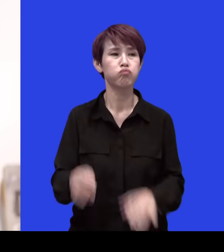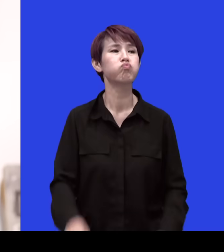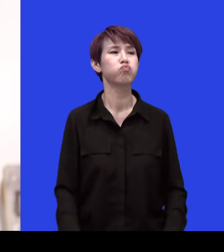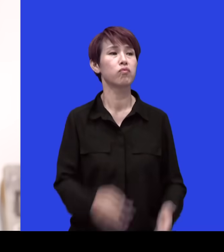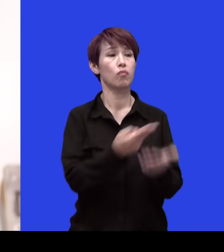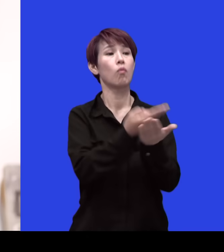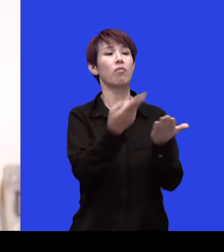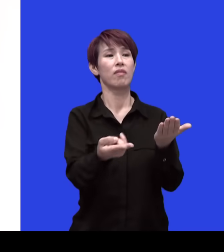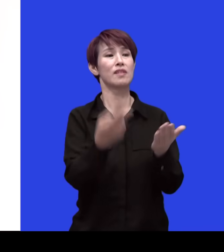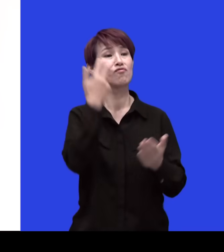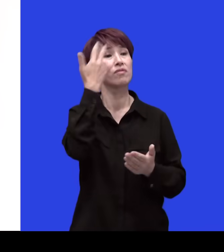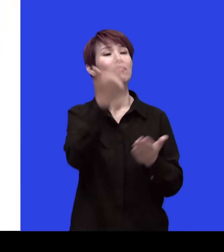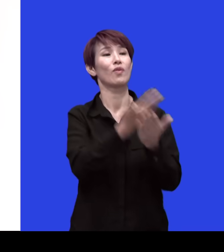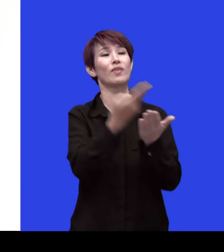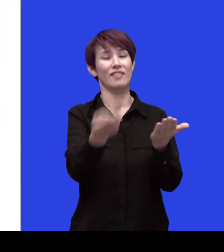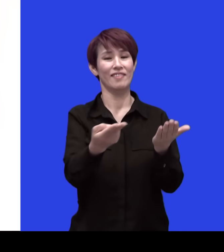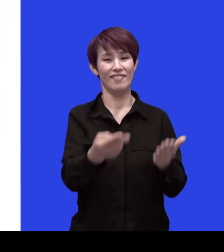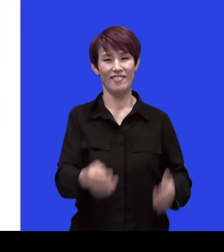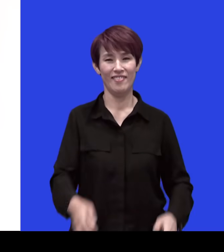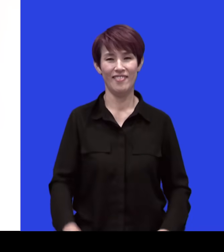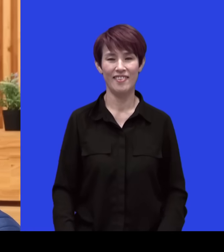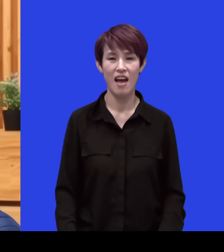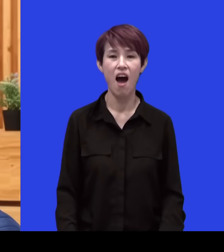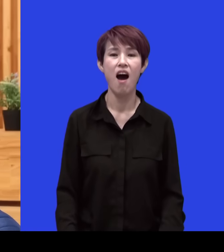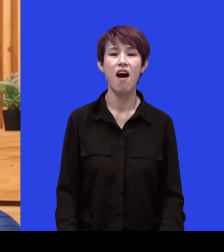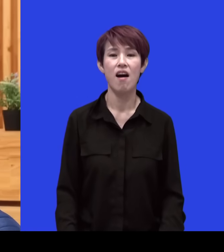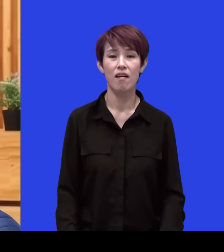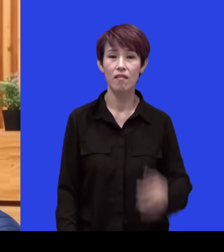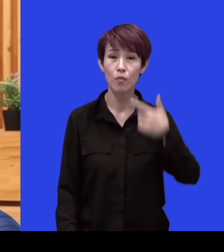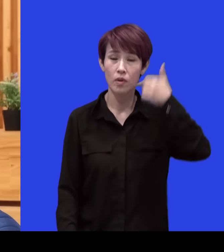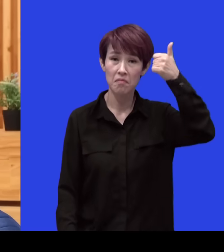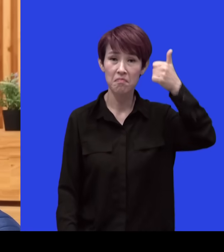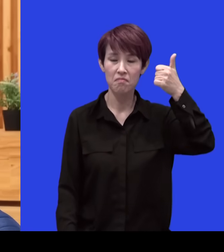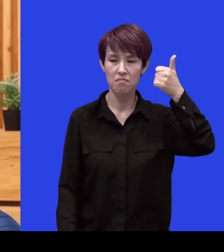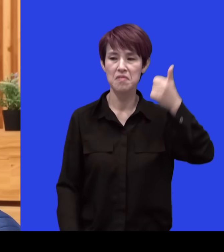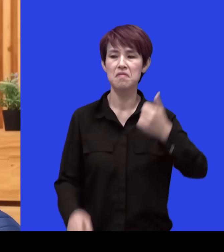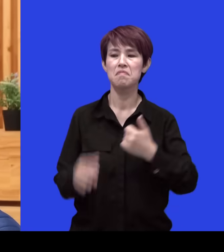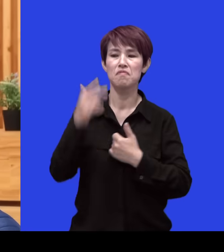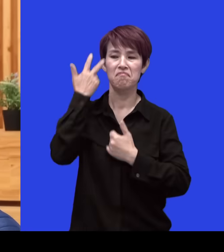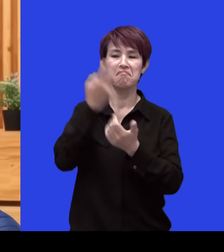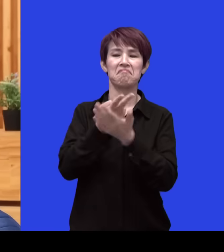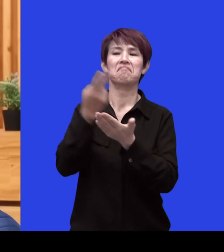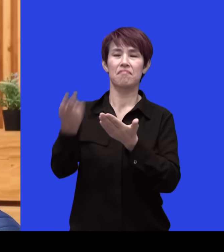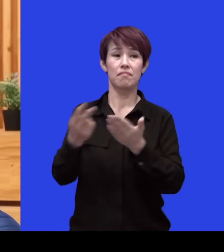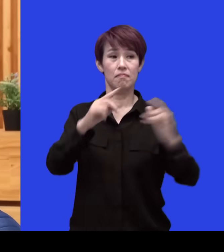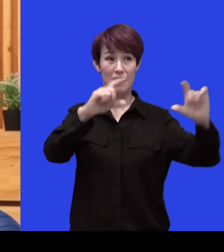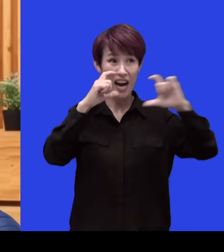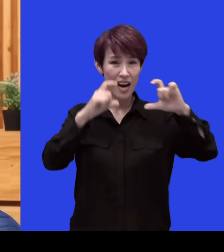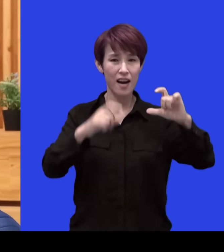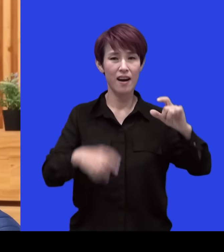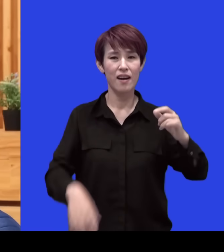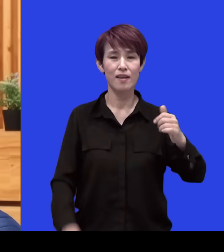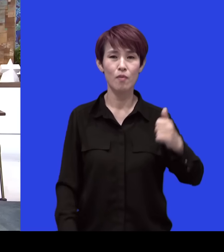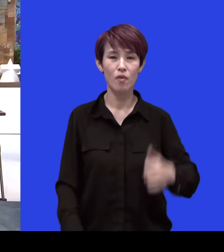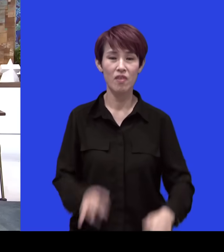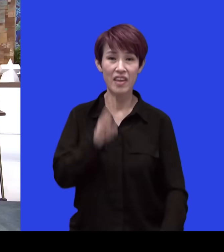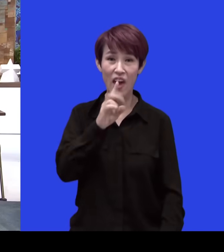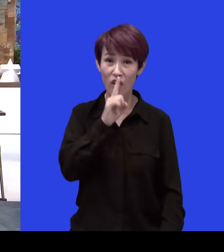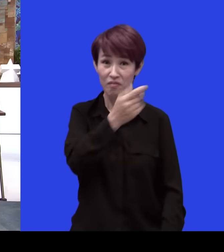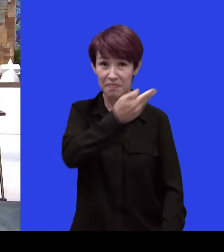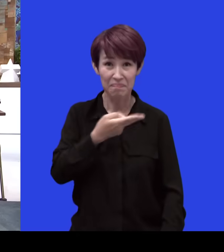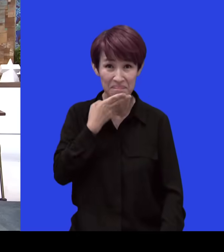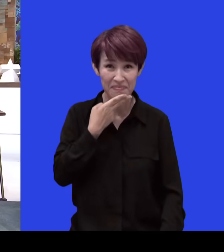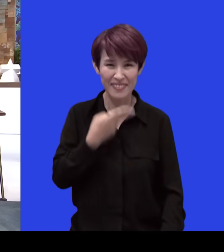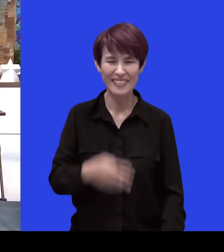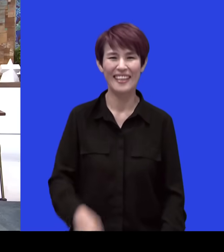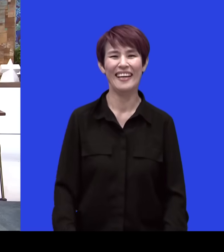하고 이제 집에서 가려 그랬죠. 그 선포해 주셨던 목사님이 은사가 있으신데 뭐 다른 예언이나 이런 걸 안 해주셨어요? 그분이 이제